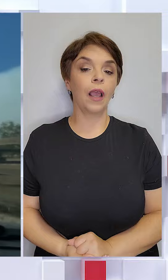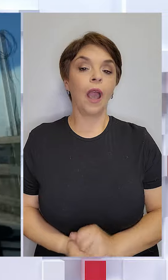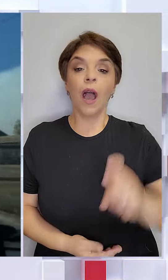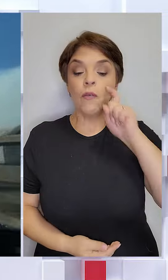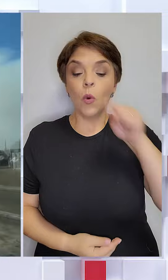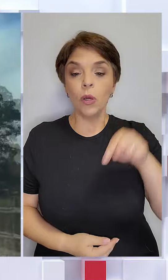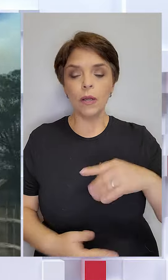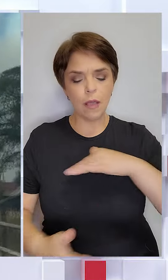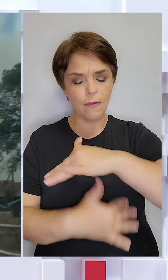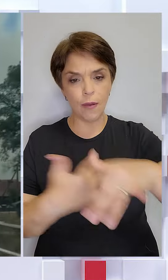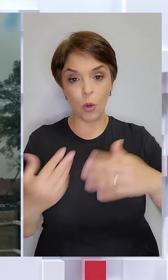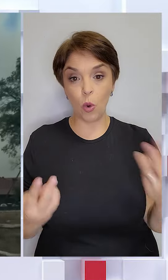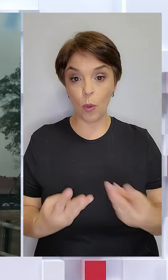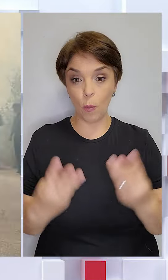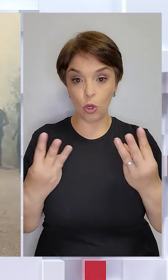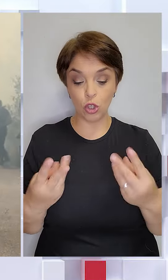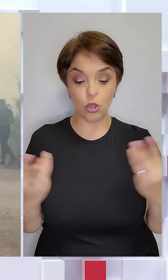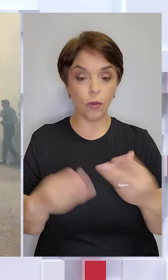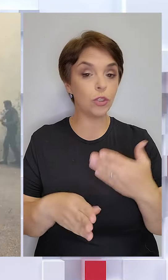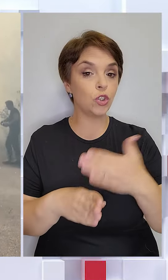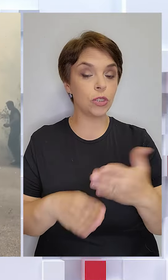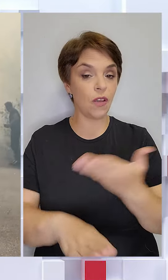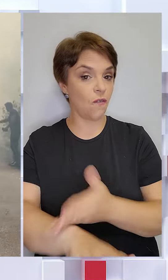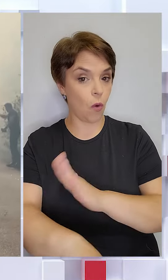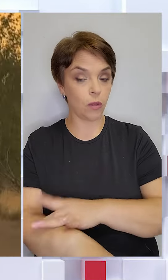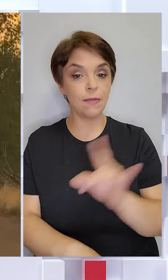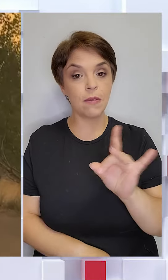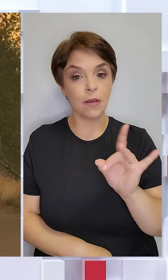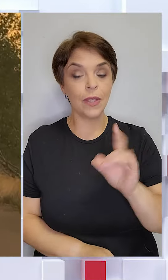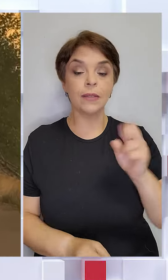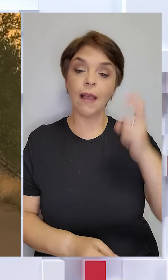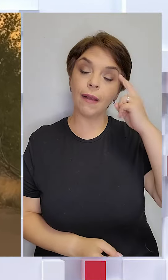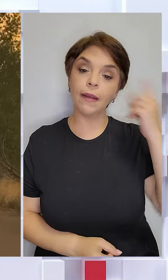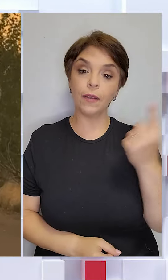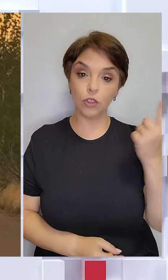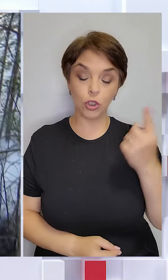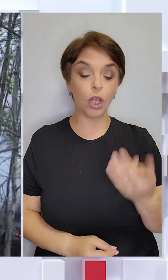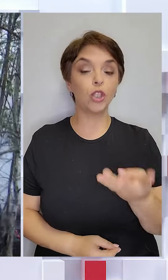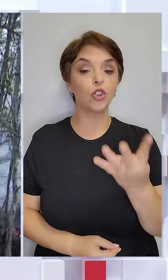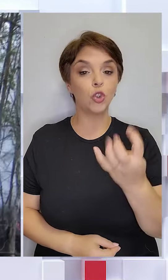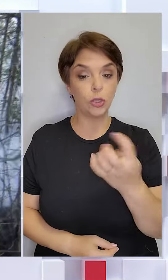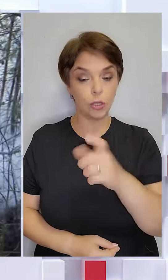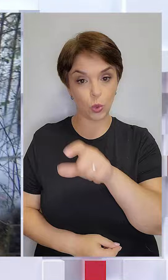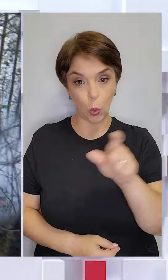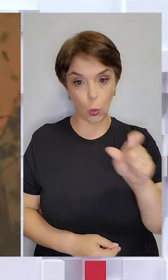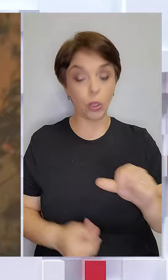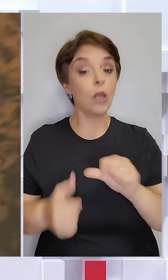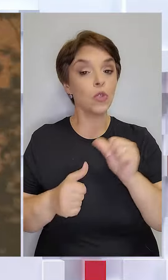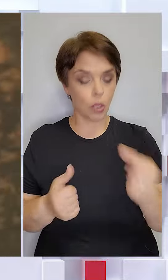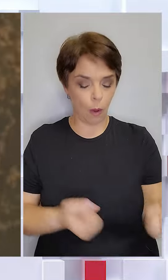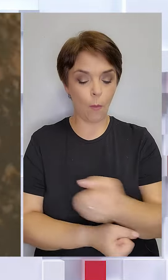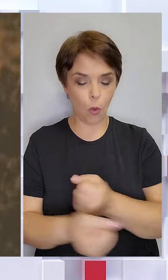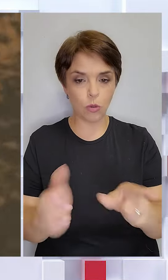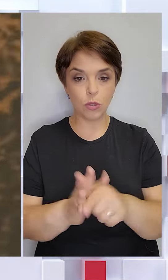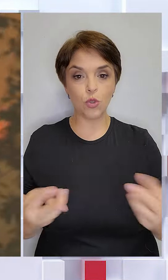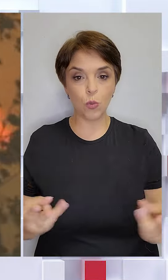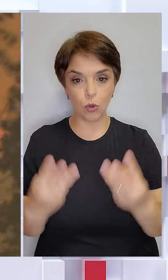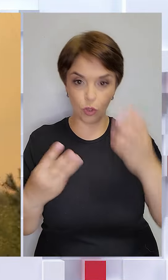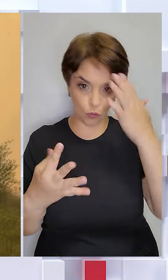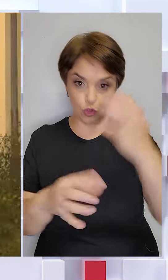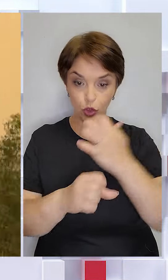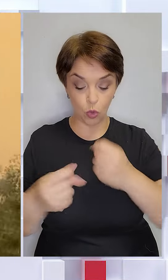В Україні вирують пожежі. У вогні частина Волині, Рівненщини та Київщини. 400 людей, зокрема, боролися з пожежею